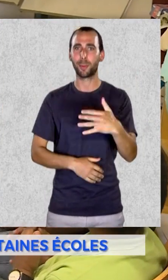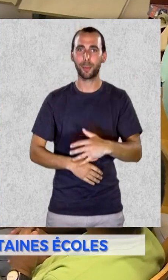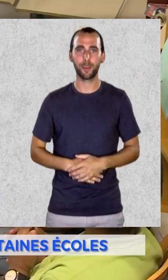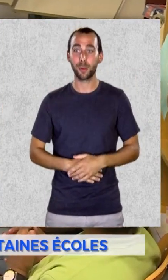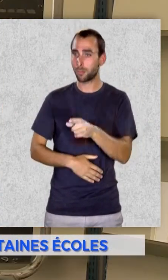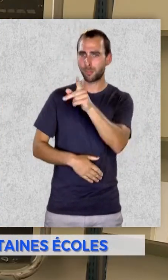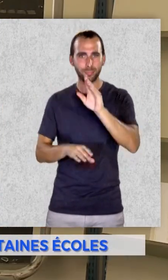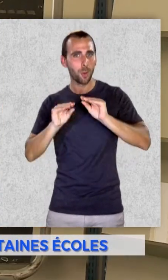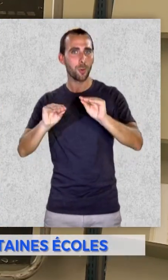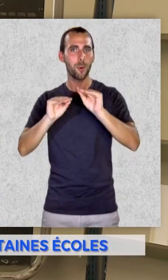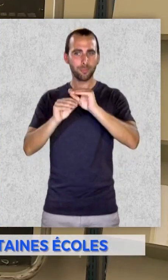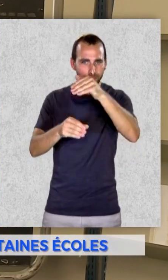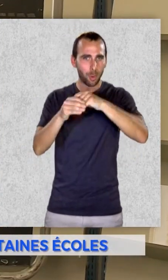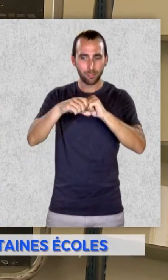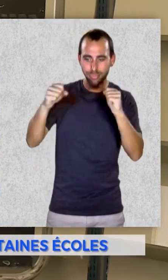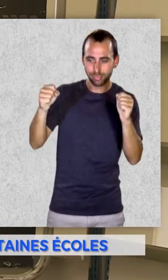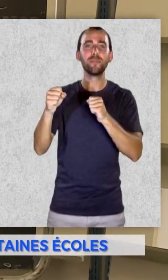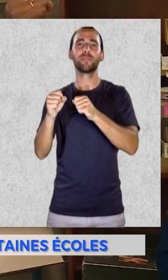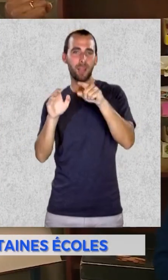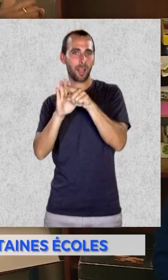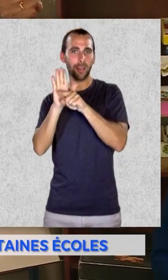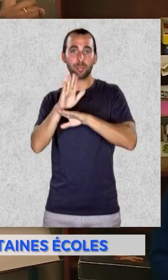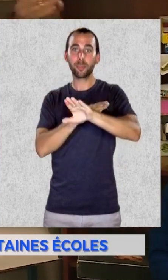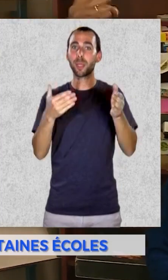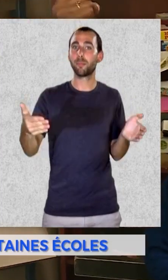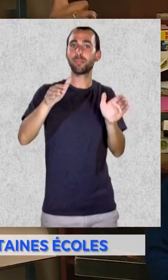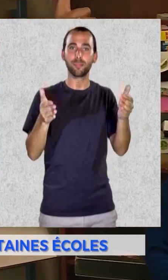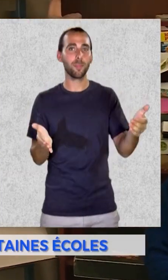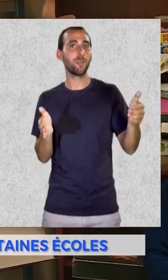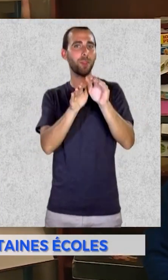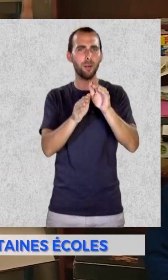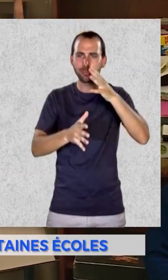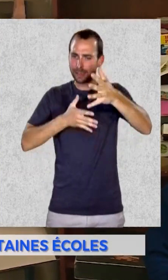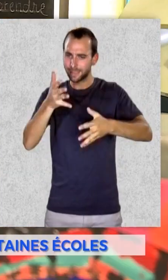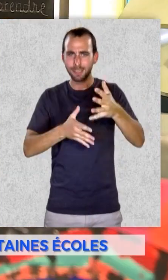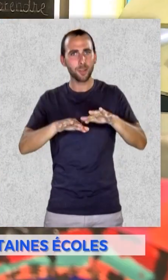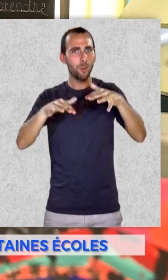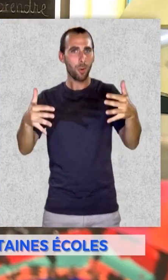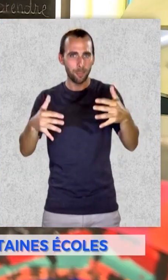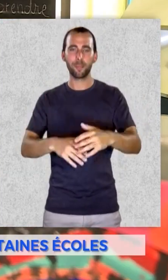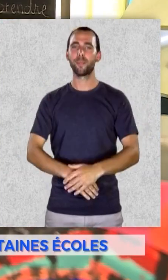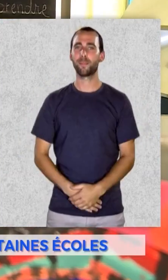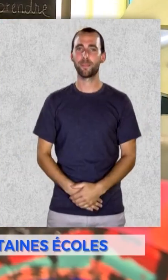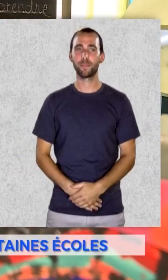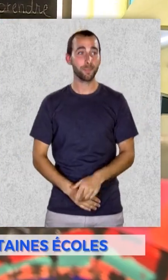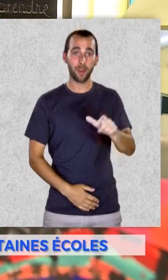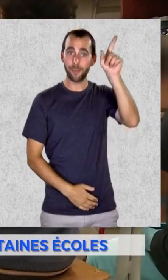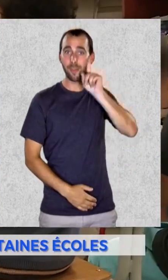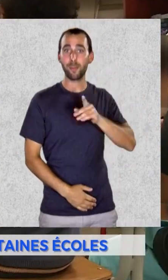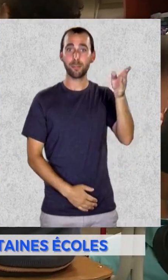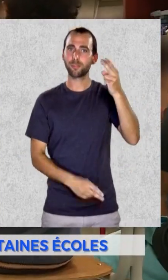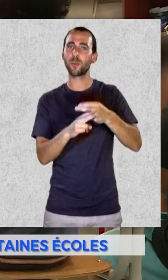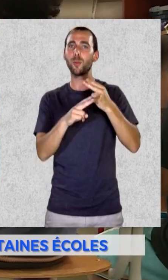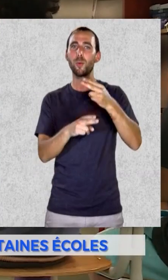séance, apprendre à signer les ingrédients d'un bougna. Florence est sourde de naissance. Elle dispense des cours de langue des signes